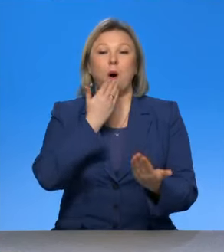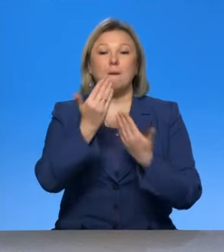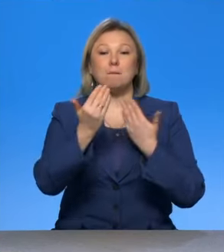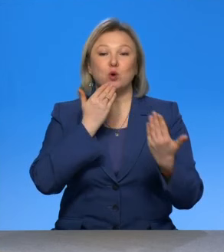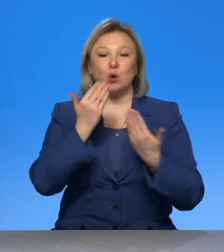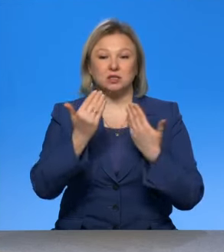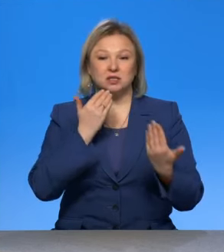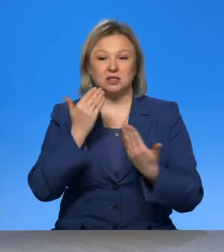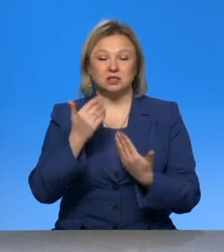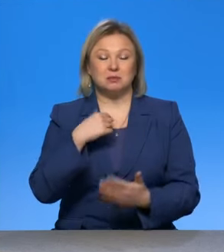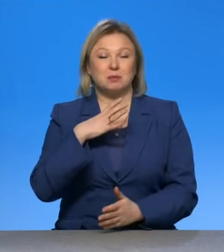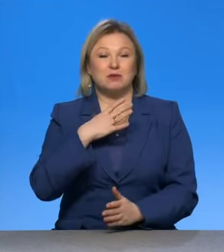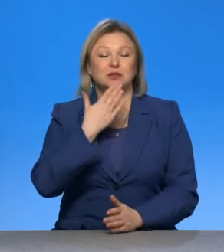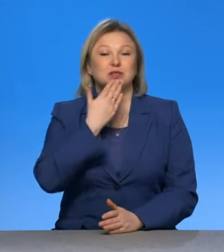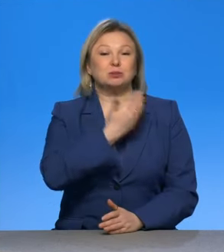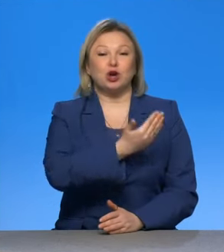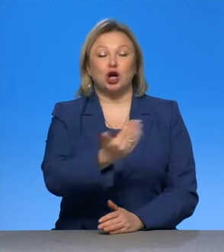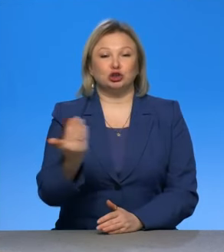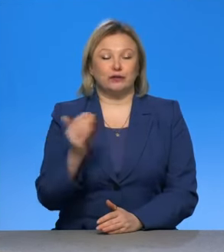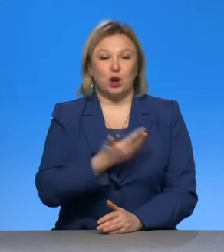мы спрашивали у вас,